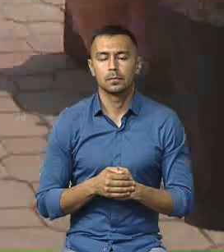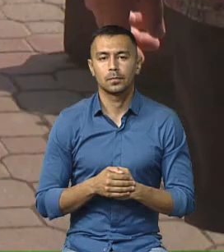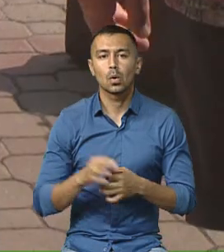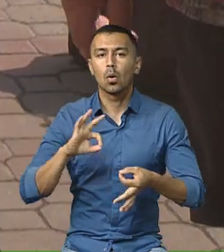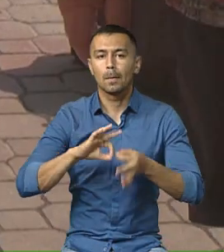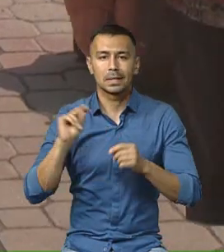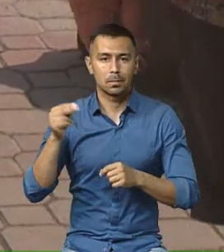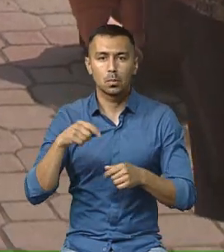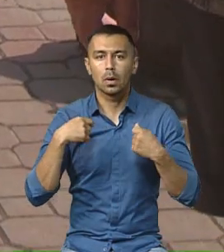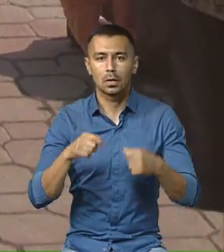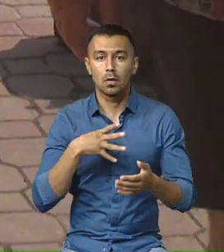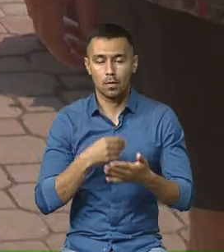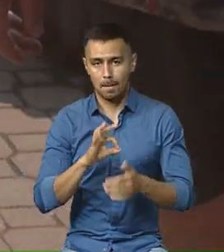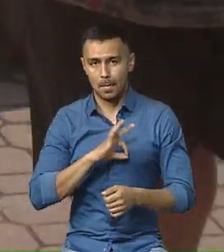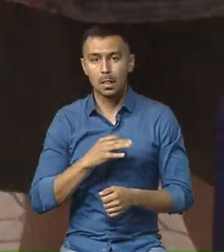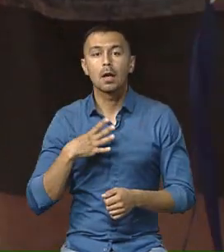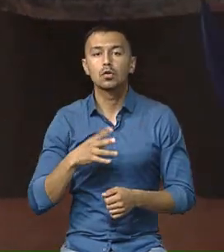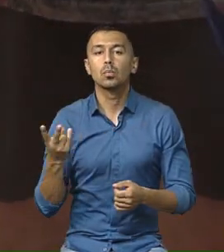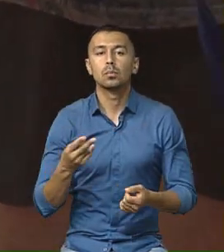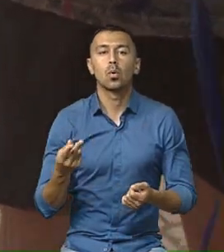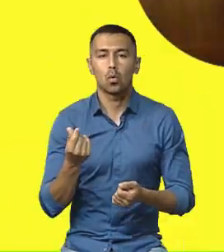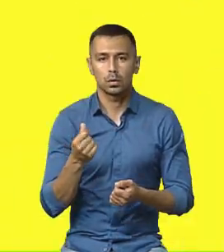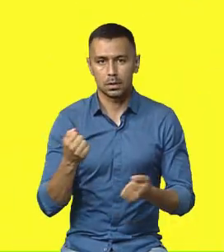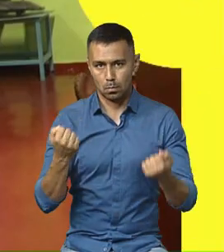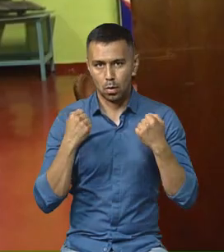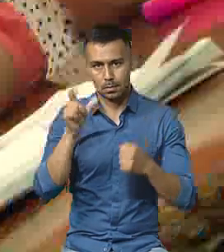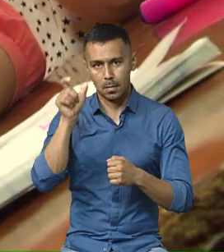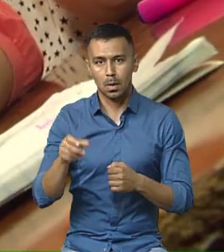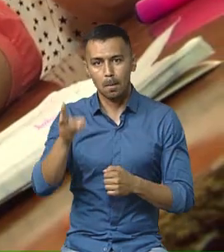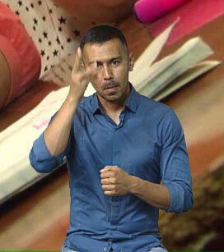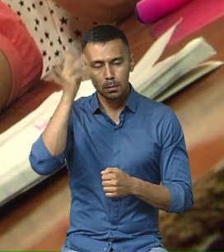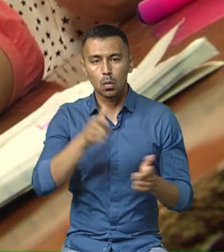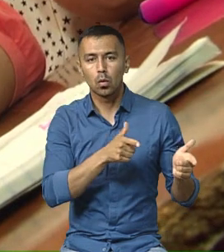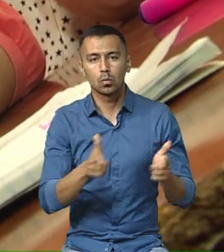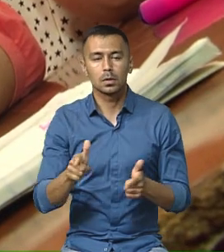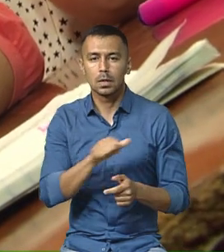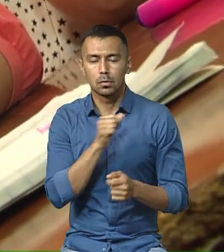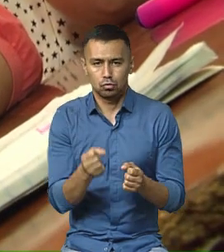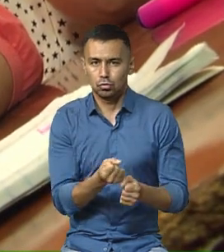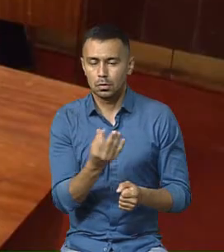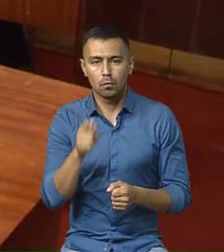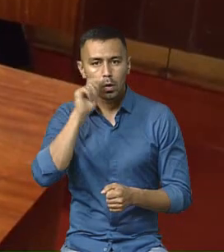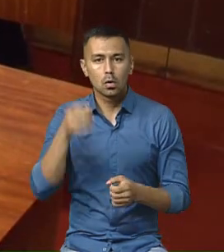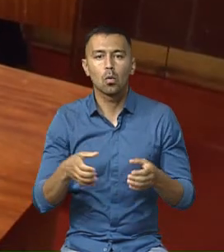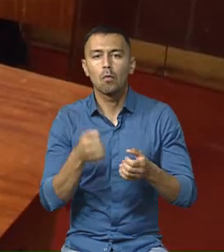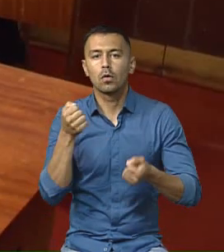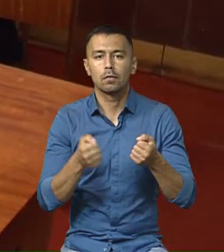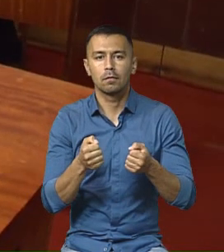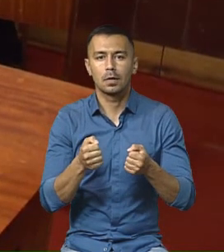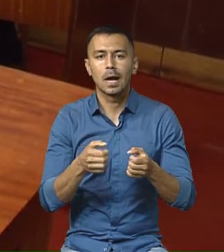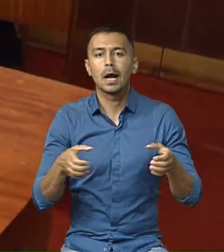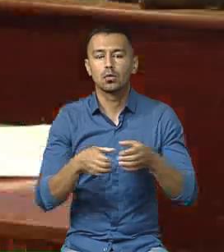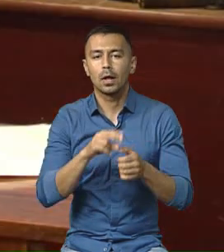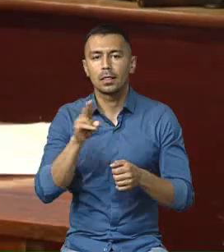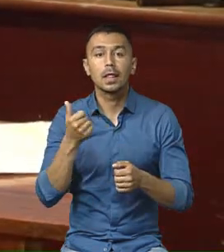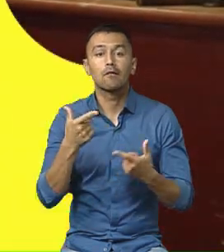Олімпійський чемпіон продає медалі. Для чого потрібні гроші спортсмену? У Хмельницькому готують найчисельнішу в Україні групу водіїв категорії Т. Де